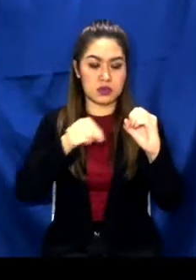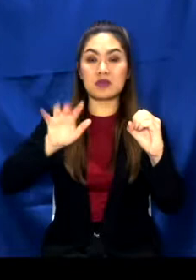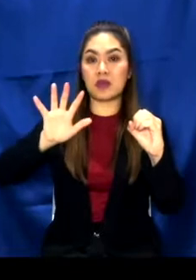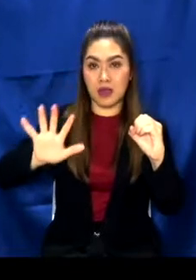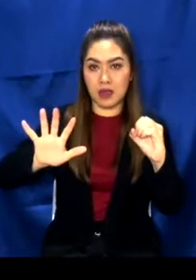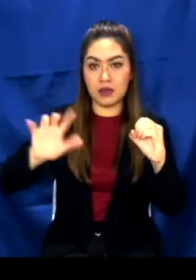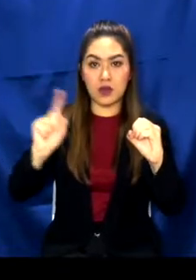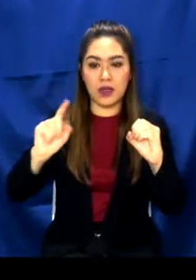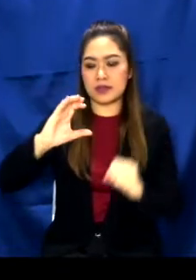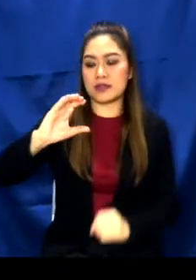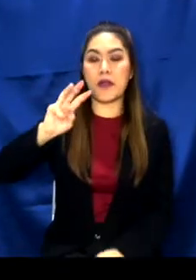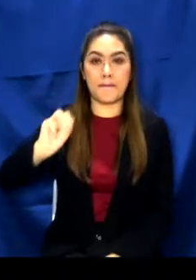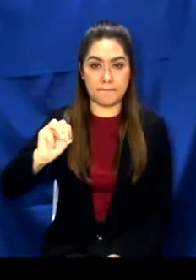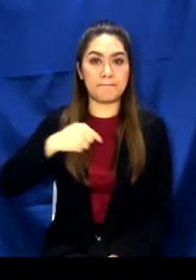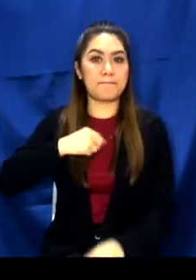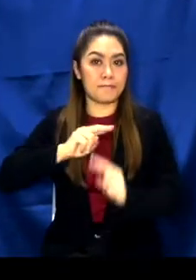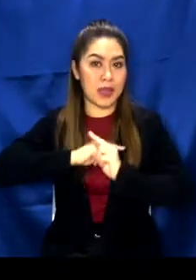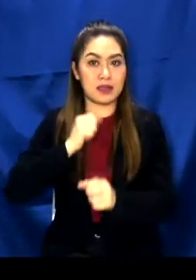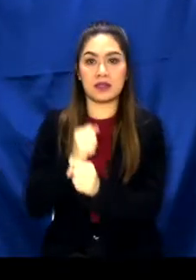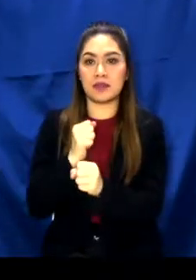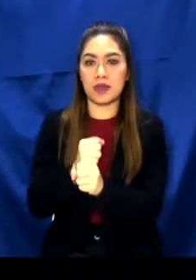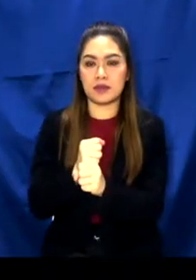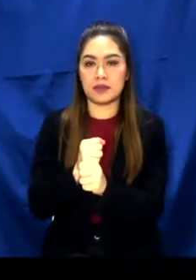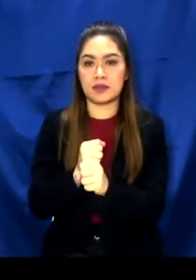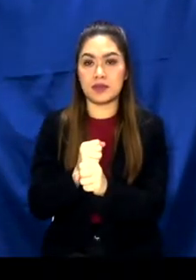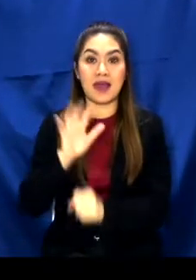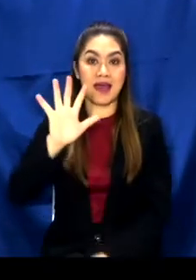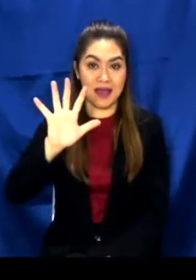คือ5เซนเราตั้งเอาไว้แล้วนะคะว่ามันขนาด5เซน